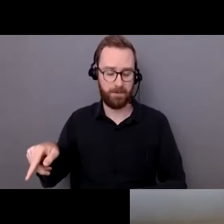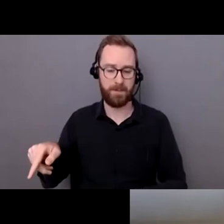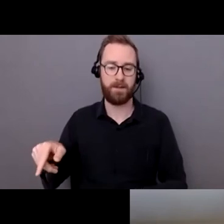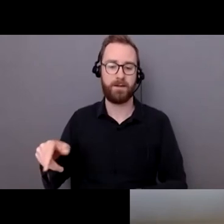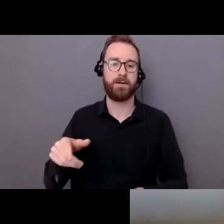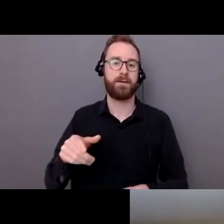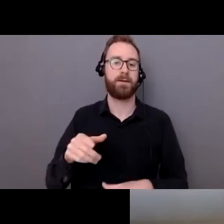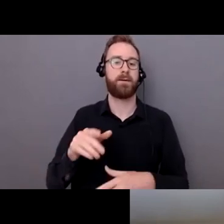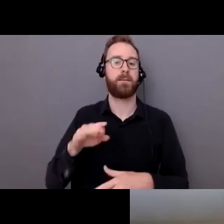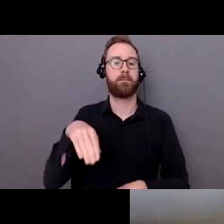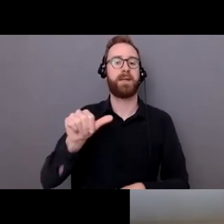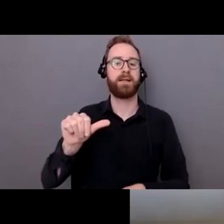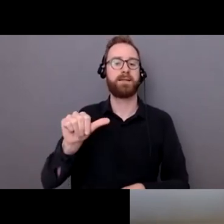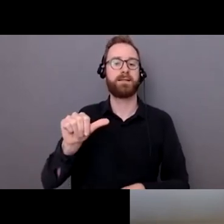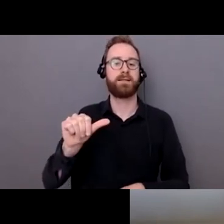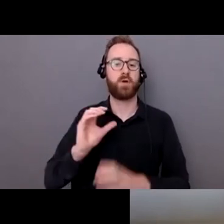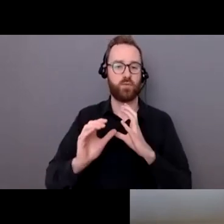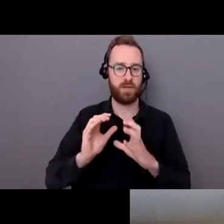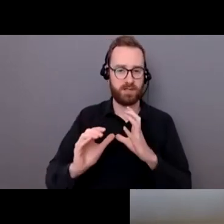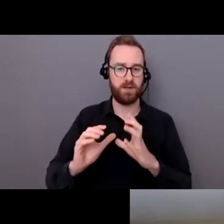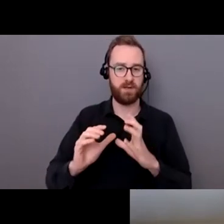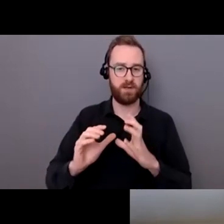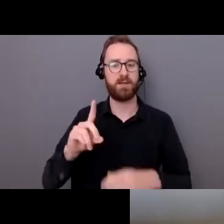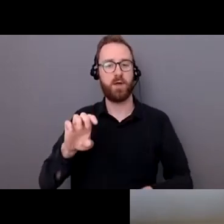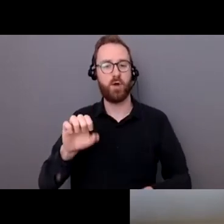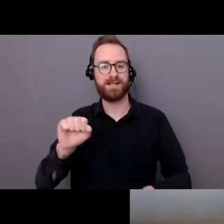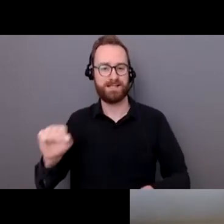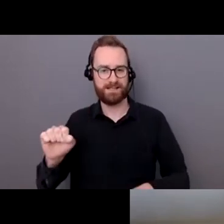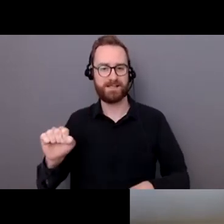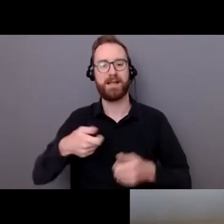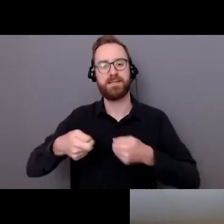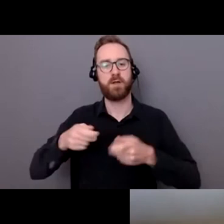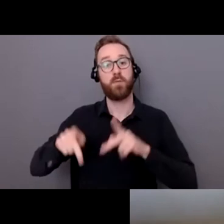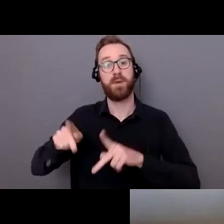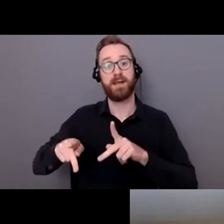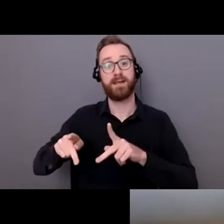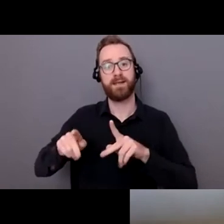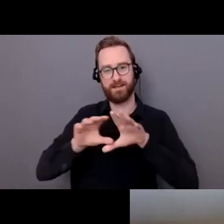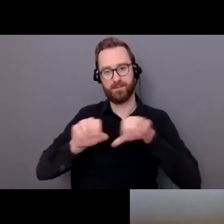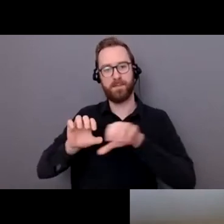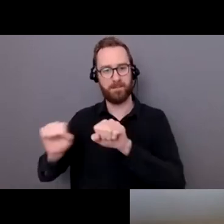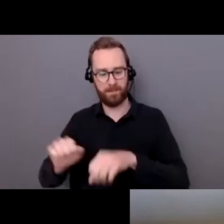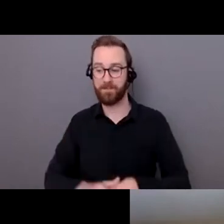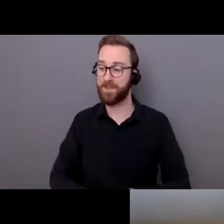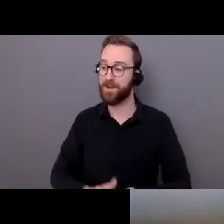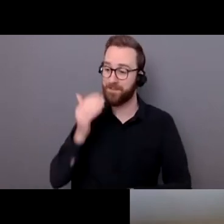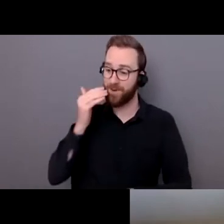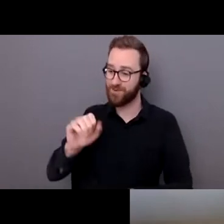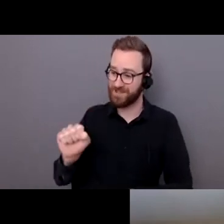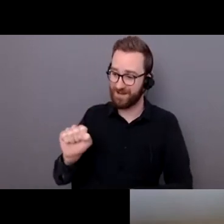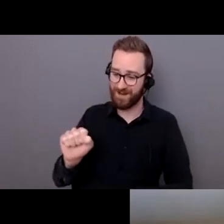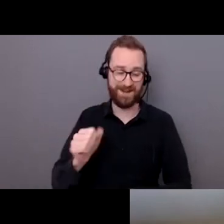en communication et d'un DESS en administration publique. Donc, rebonjour Sylvain. Bonjour Pascal, merci